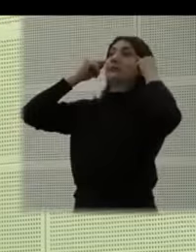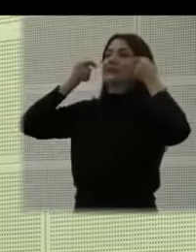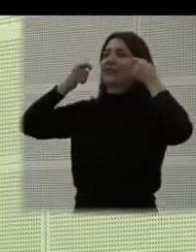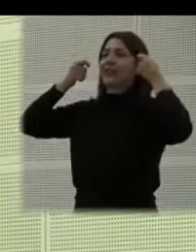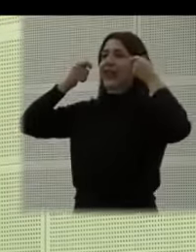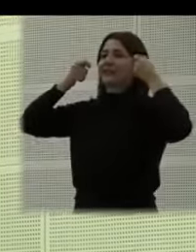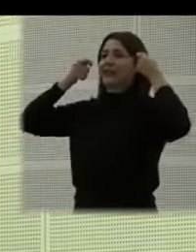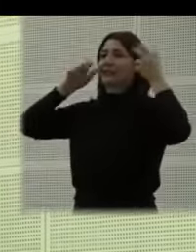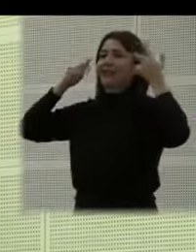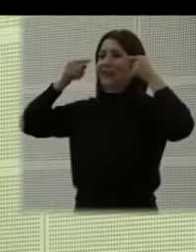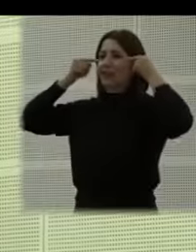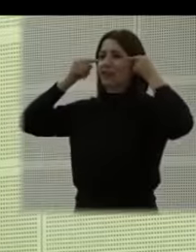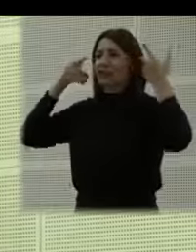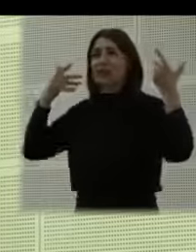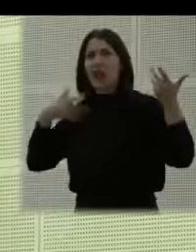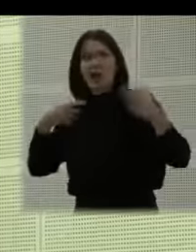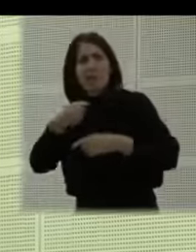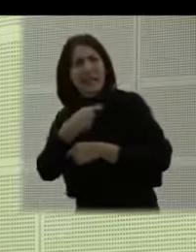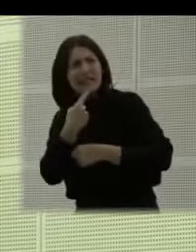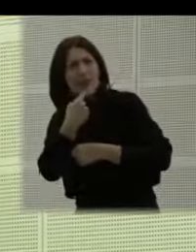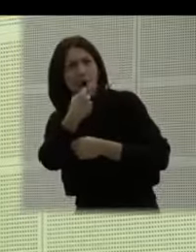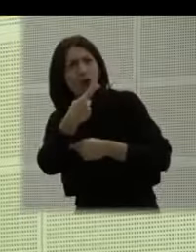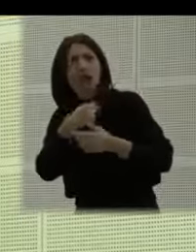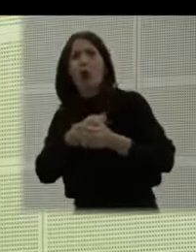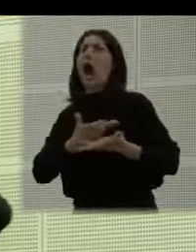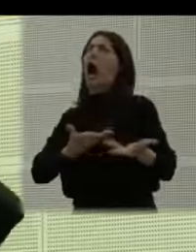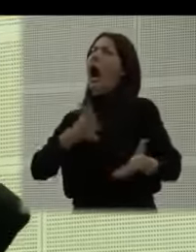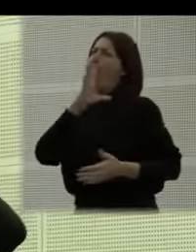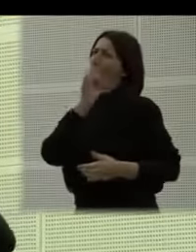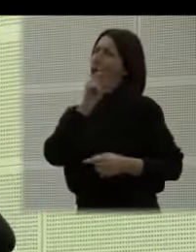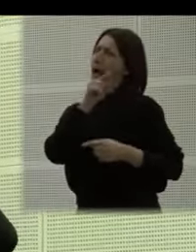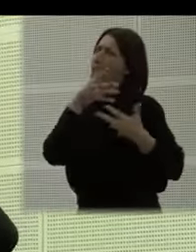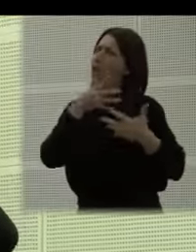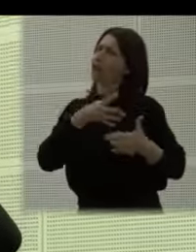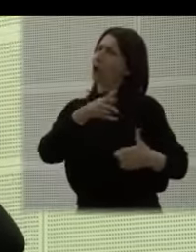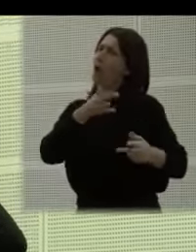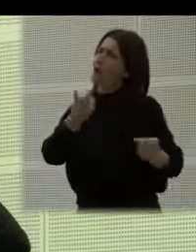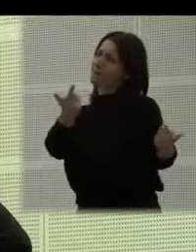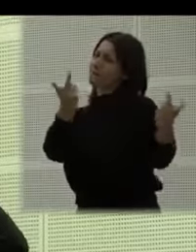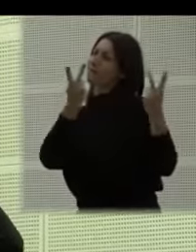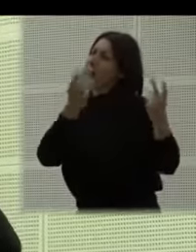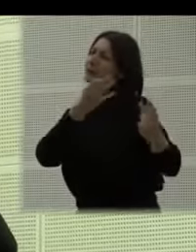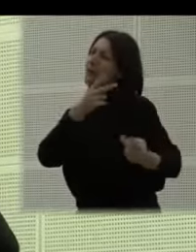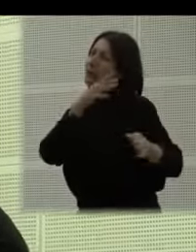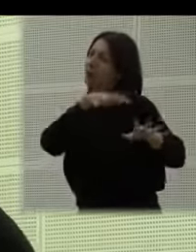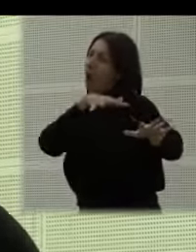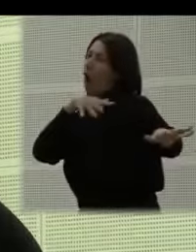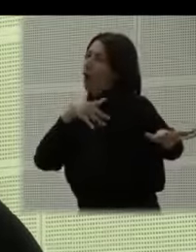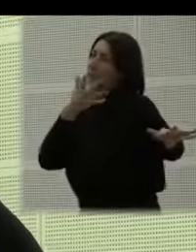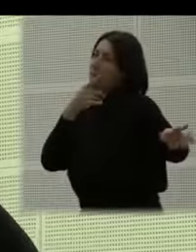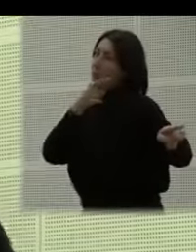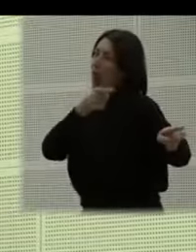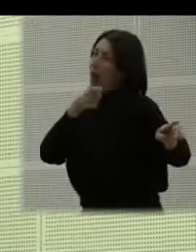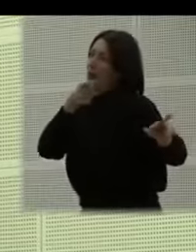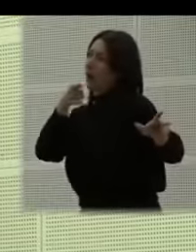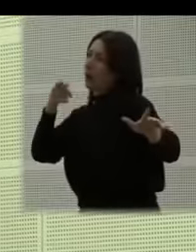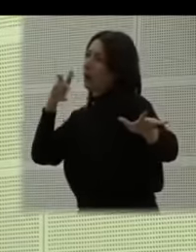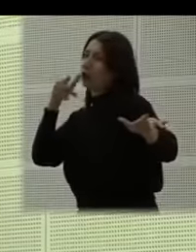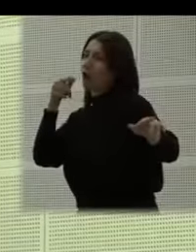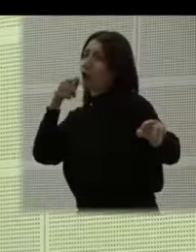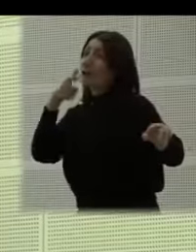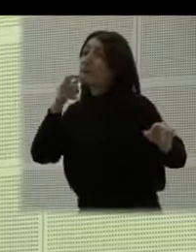Ha detto, presidente, gli ho detto, adesso capisco perché lei si vanta sempre delle donne, a me mi piace quella, mi piace... Perché